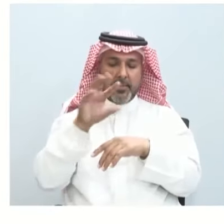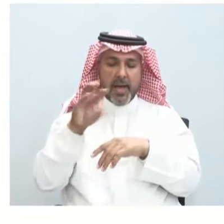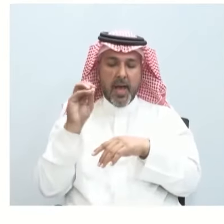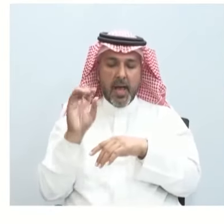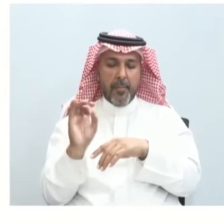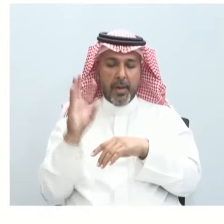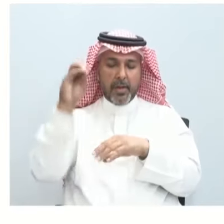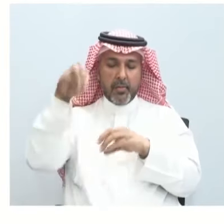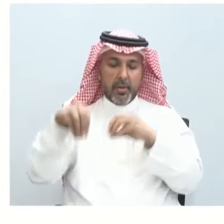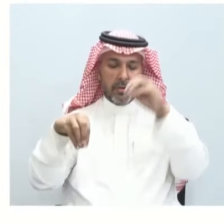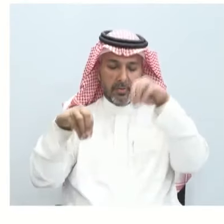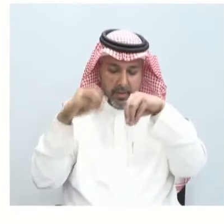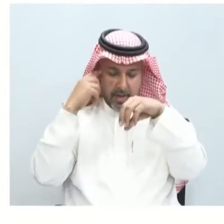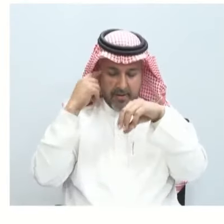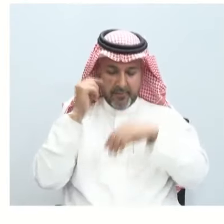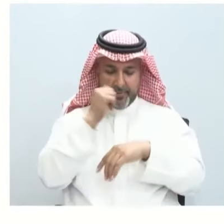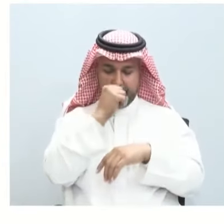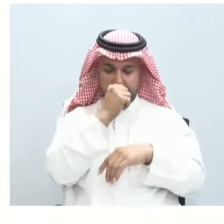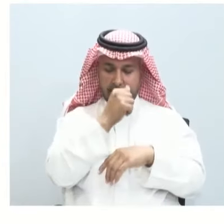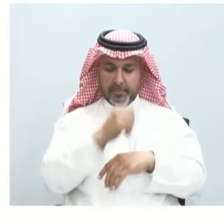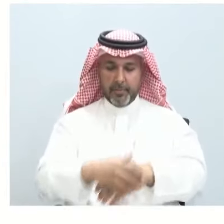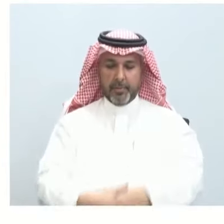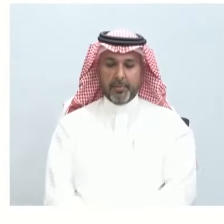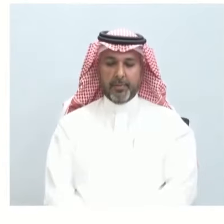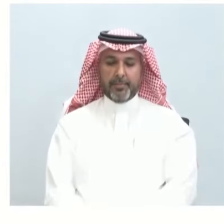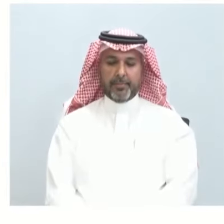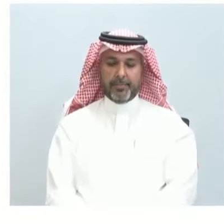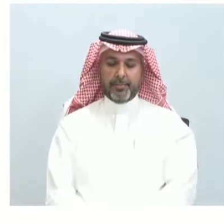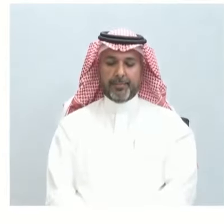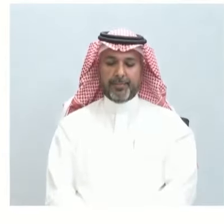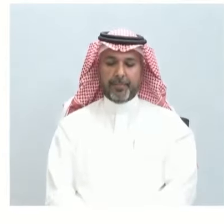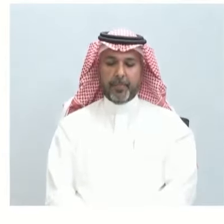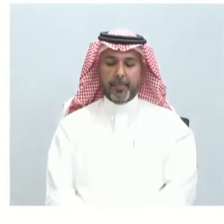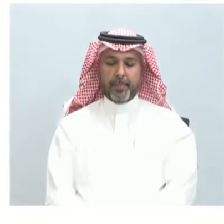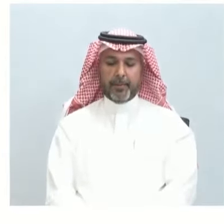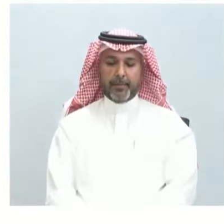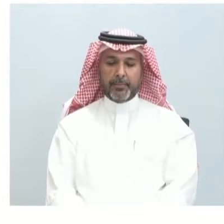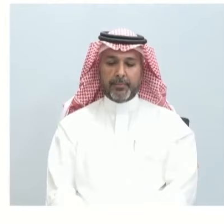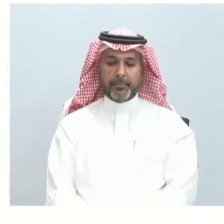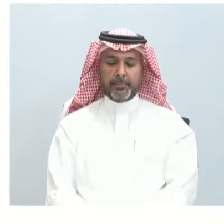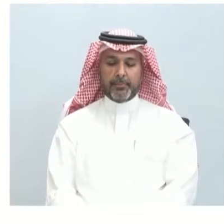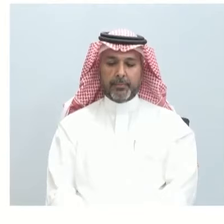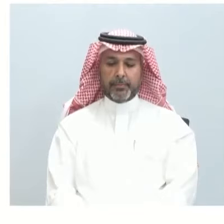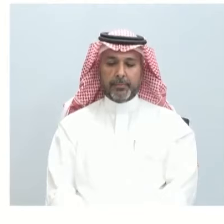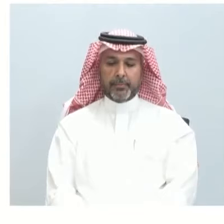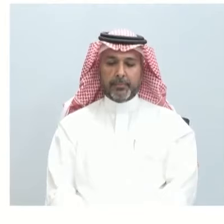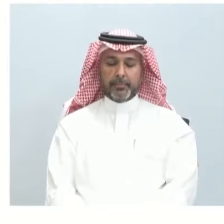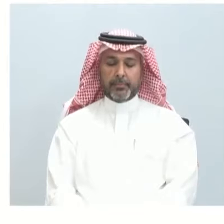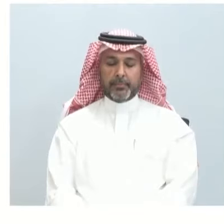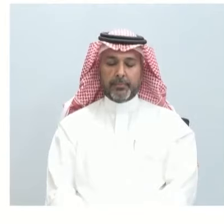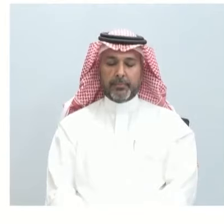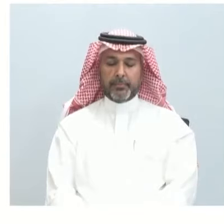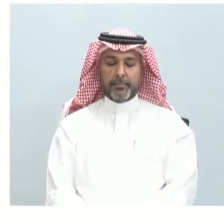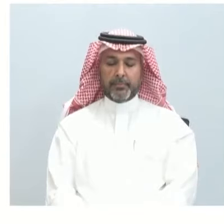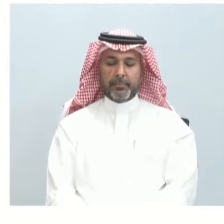ميم تساوي اثنين مضروبه فيه هاء تربيع اي 51 من 100 تربيع زائد اثنين ونصفها اي